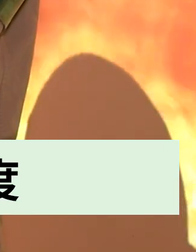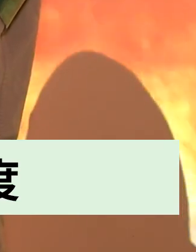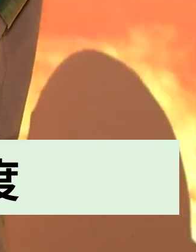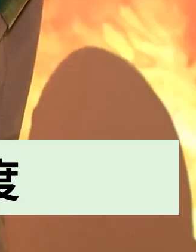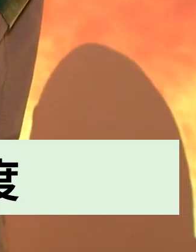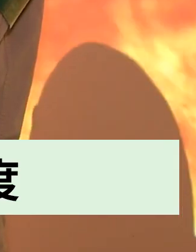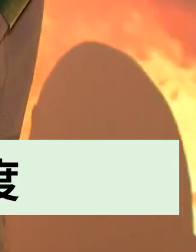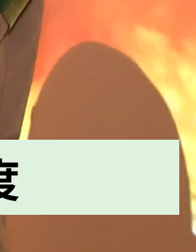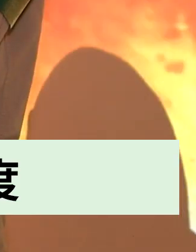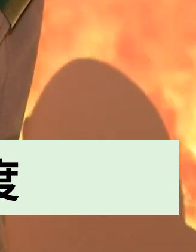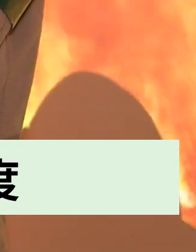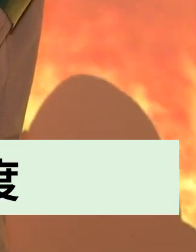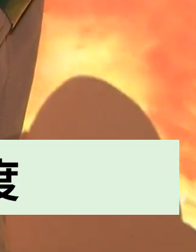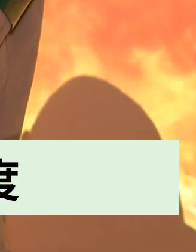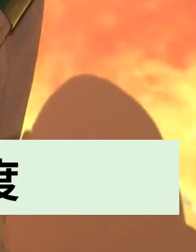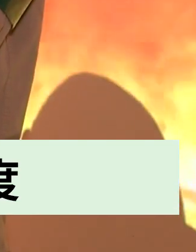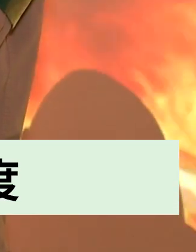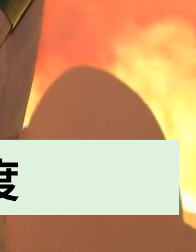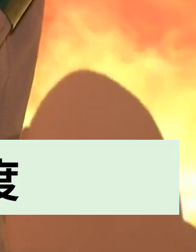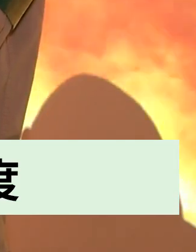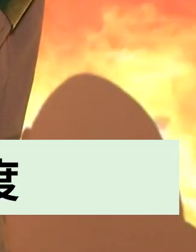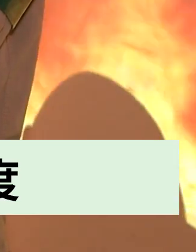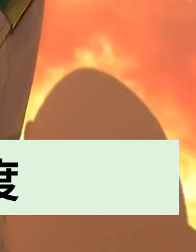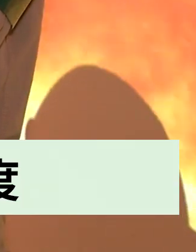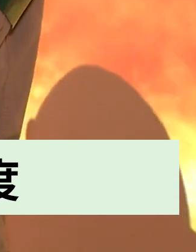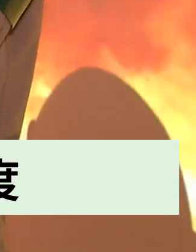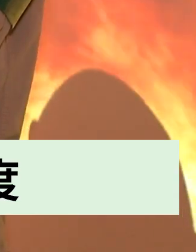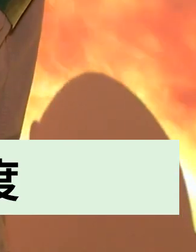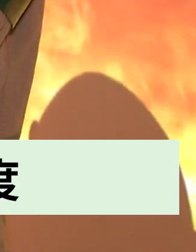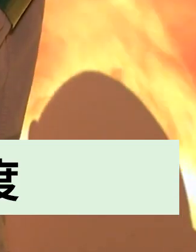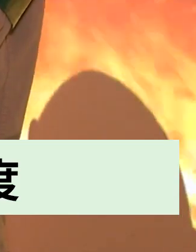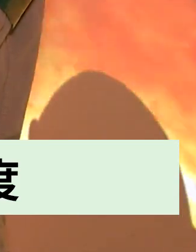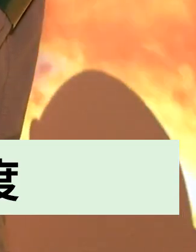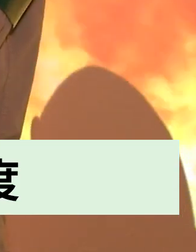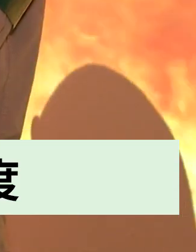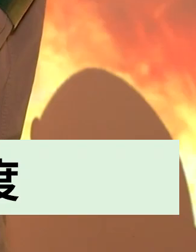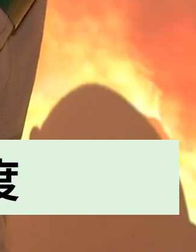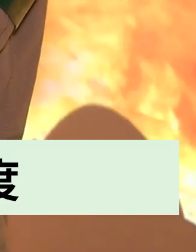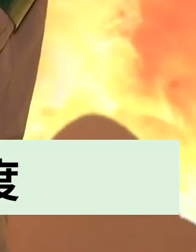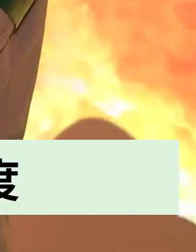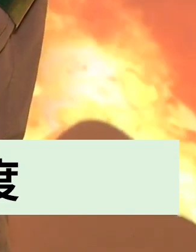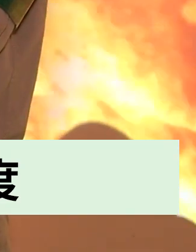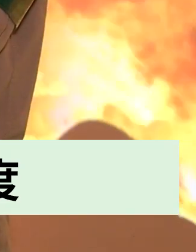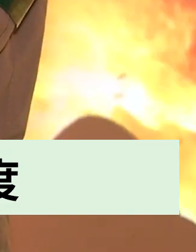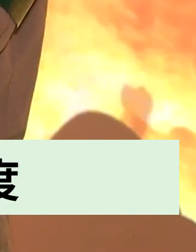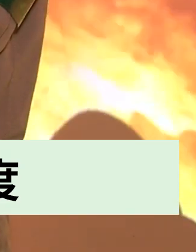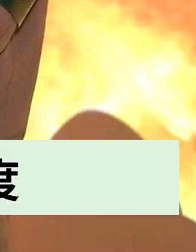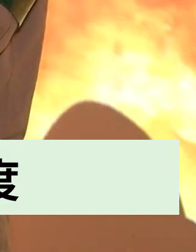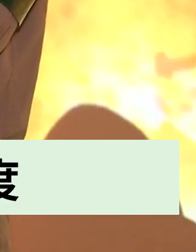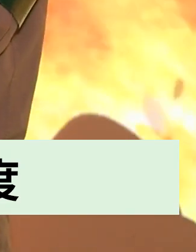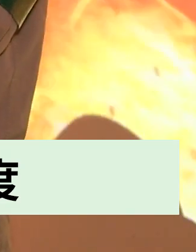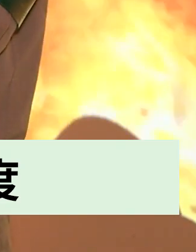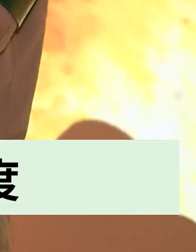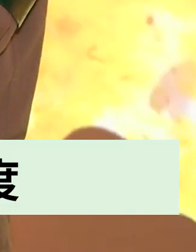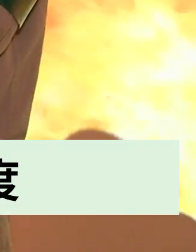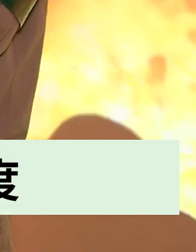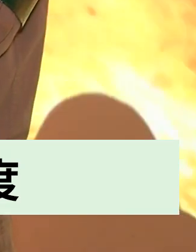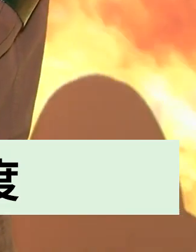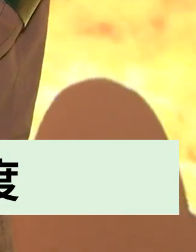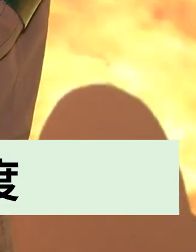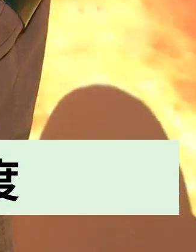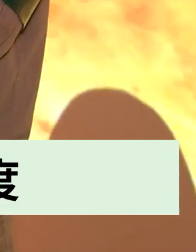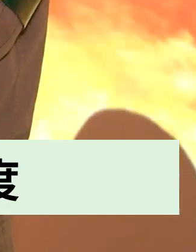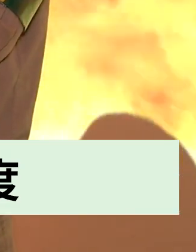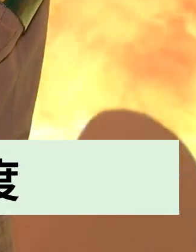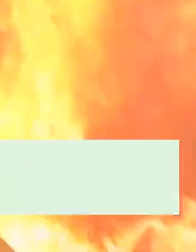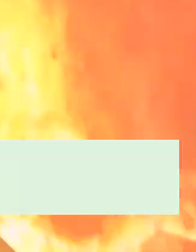どれもね、かなり高いということは分かるんですが、どれなんだろう。2の500度でいかがですか？ はい、正解